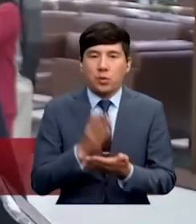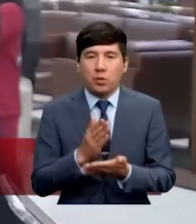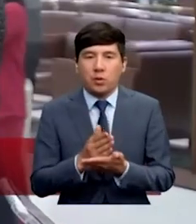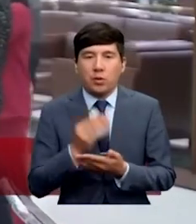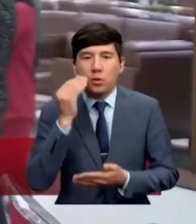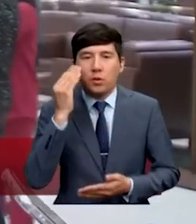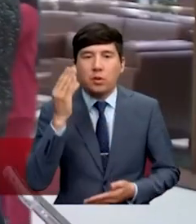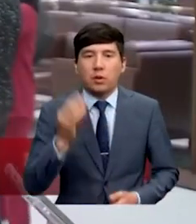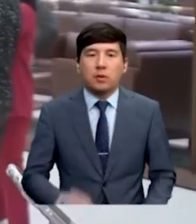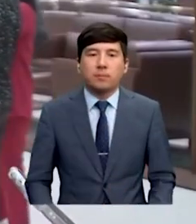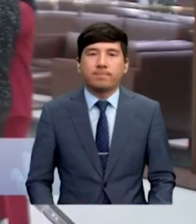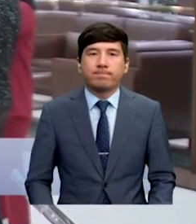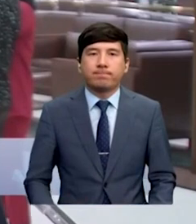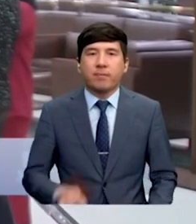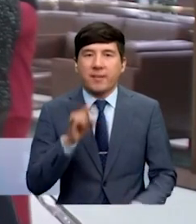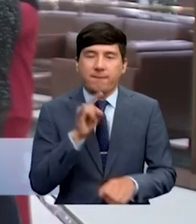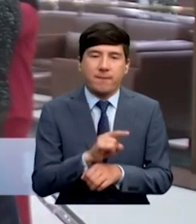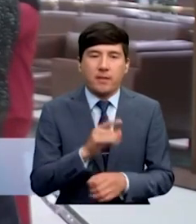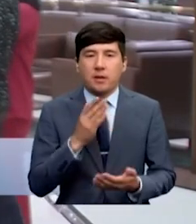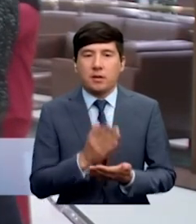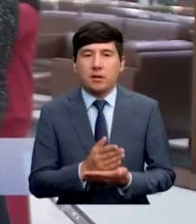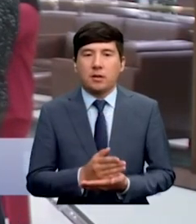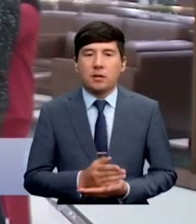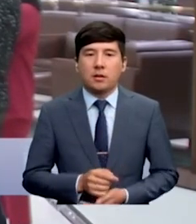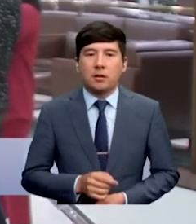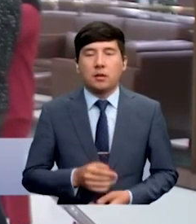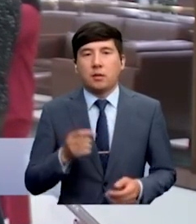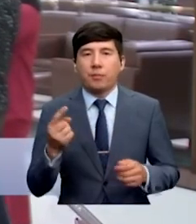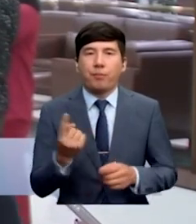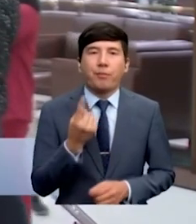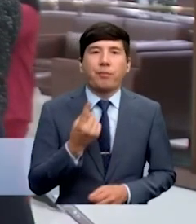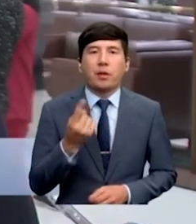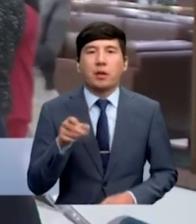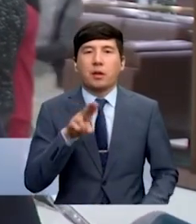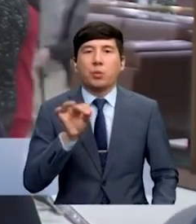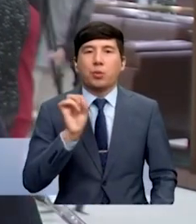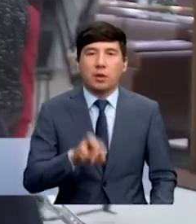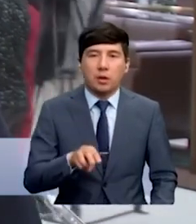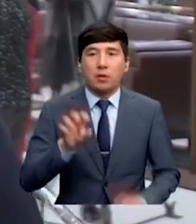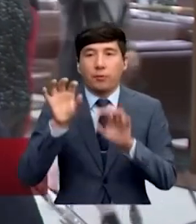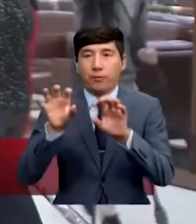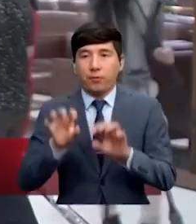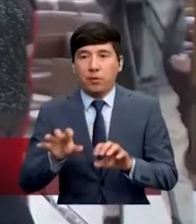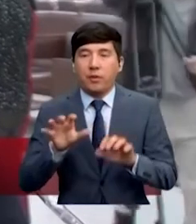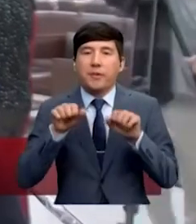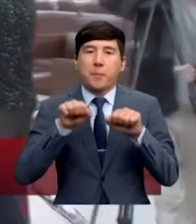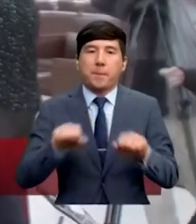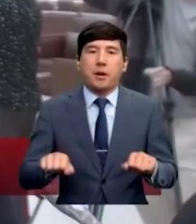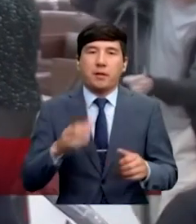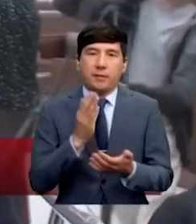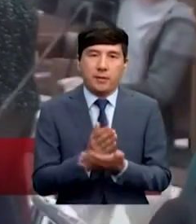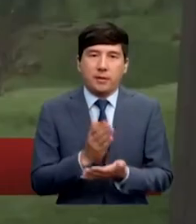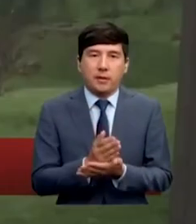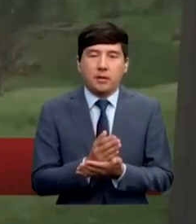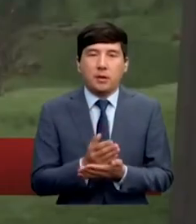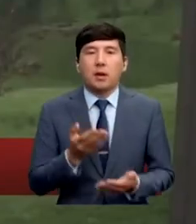шықты. Ол өтірік. Мен қалаймын, біріншіден депутаттың ол конституциялық құқығы. Айтпақшы, депутат Бейсенбаев